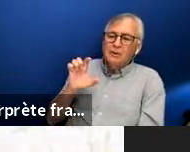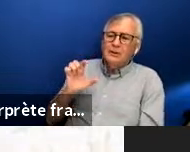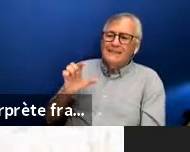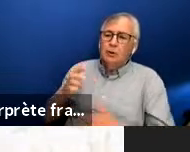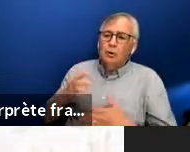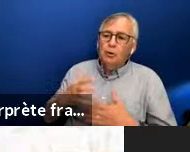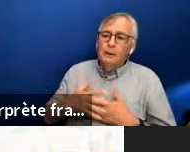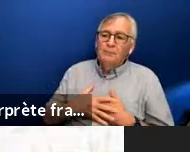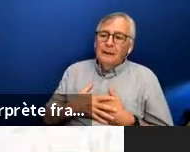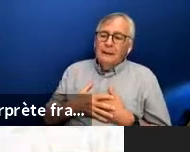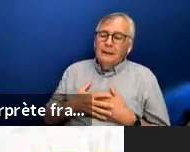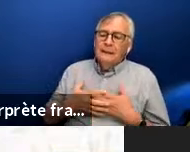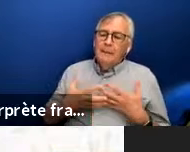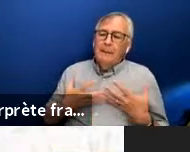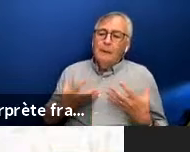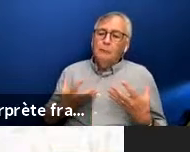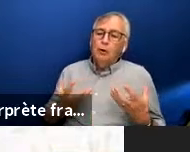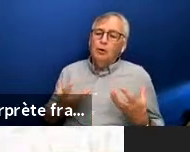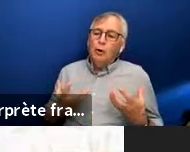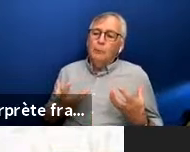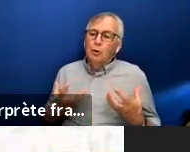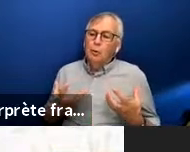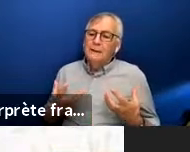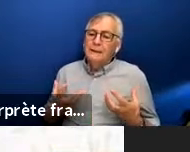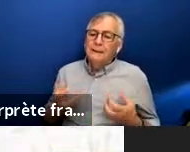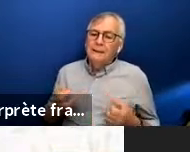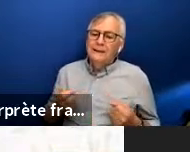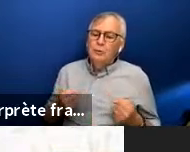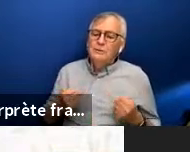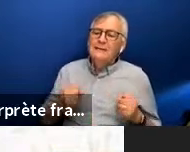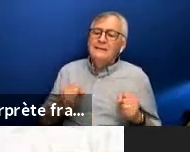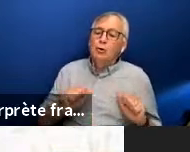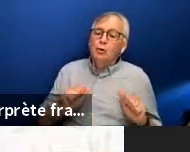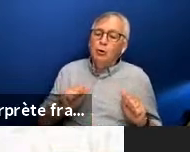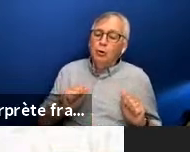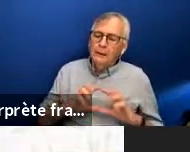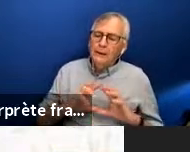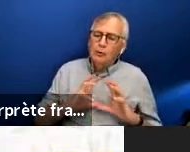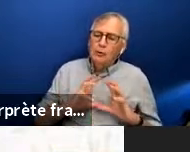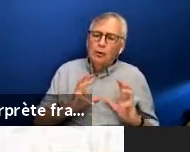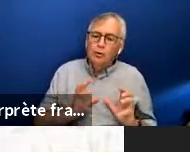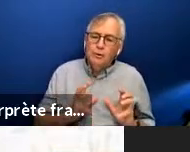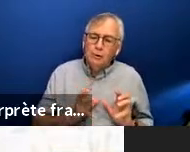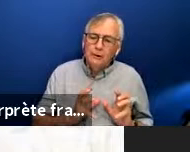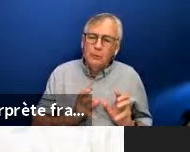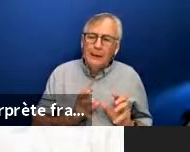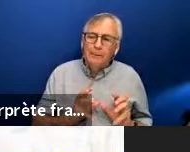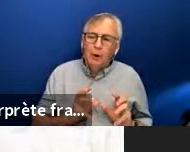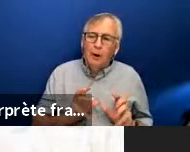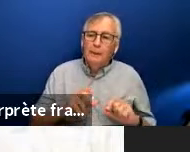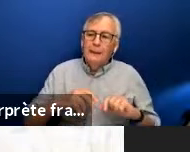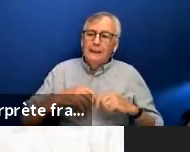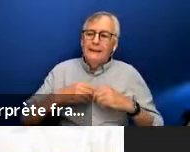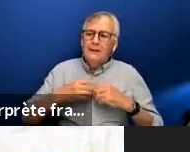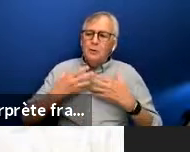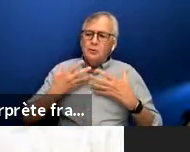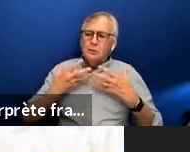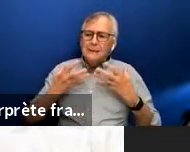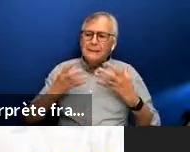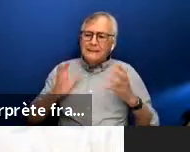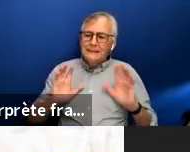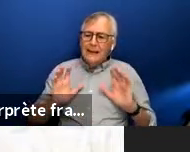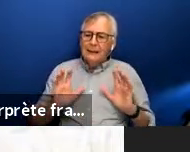S majuscule qui est membre d'une communauté, qui utilise qui a une culture qui lui est propre et